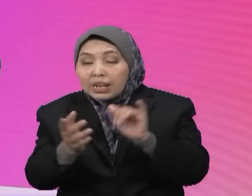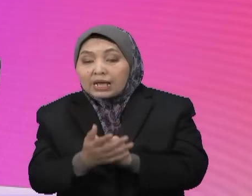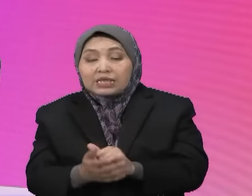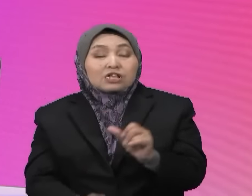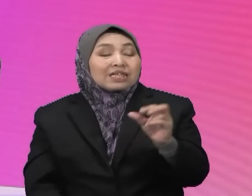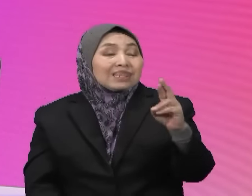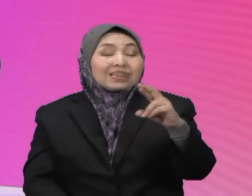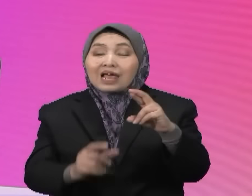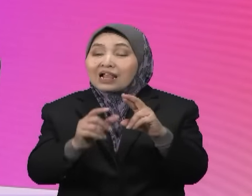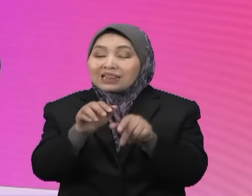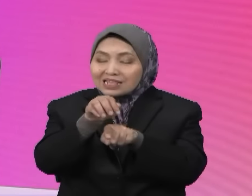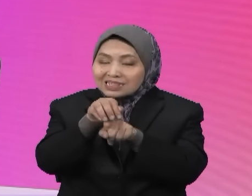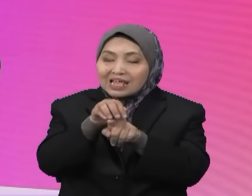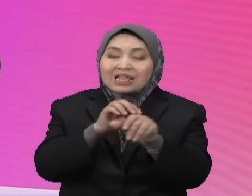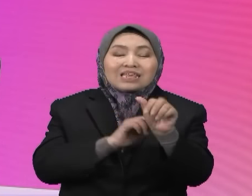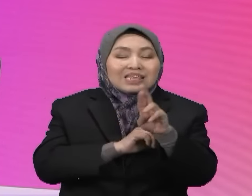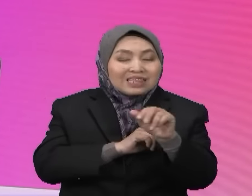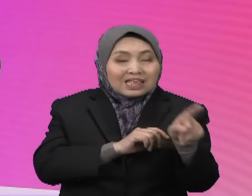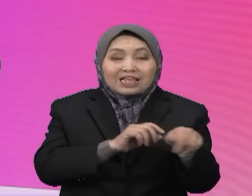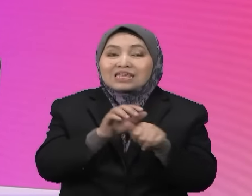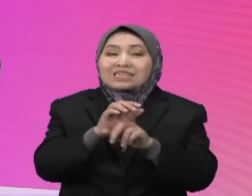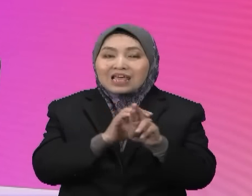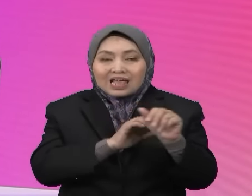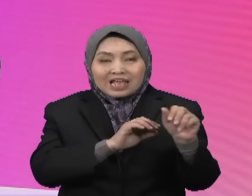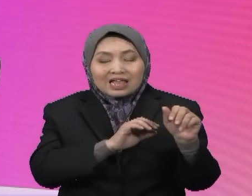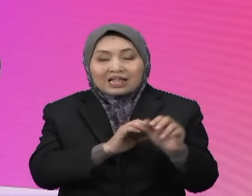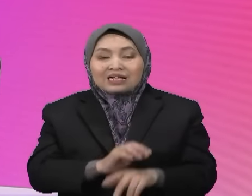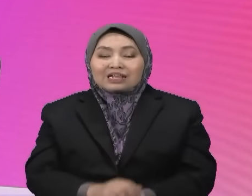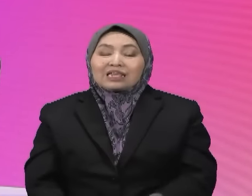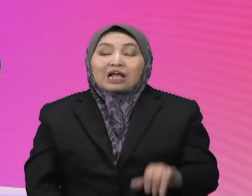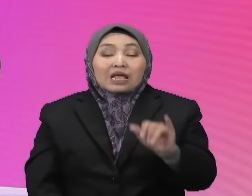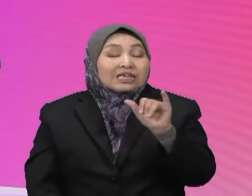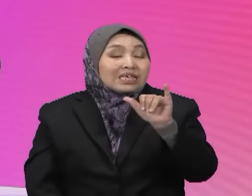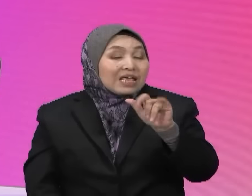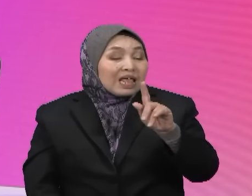lidah kita keluar sedikit. Idha. Cuba.